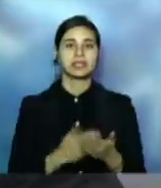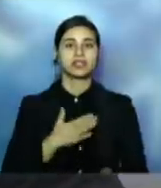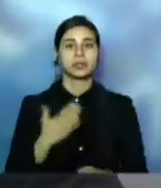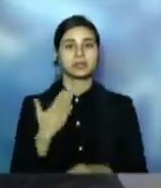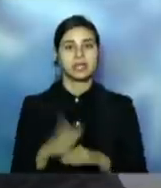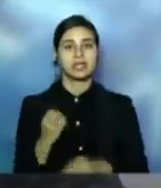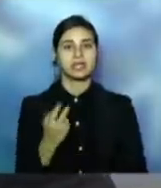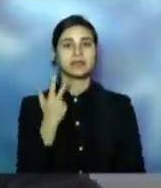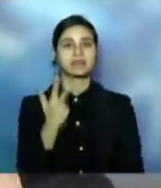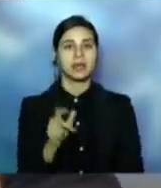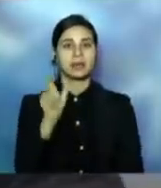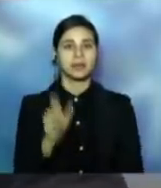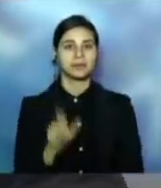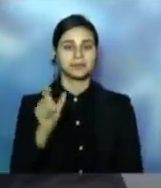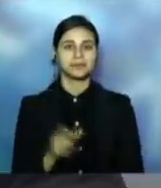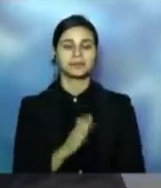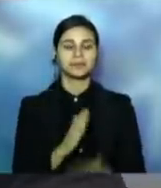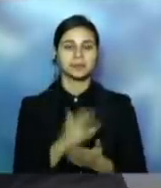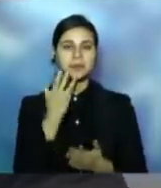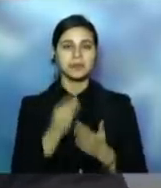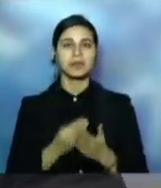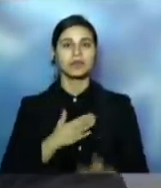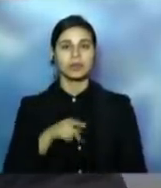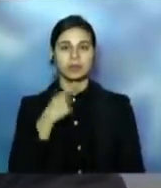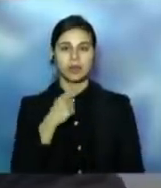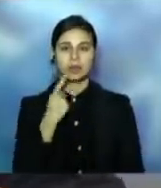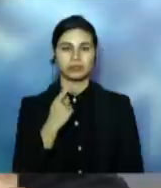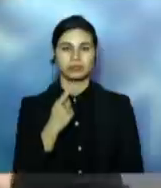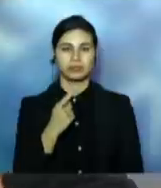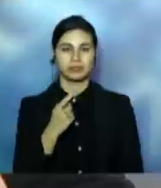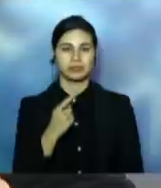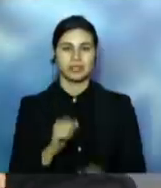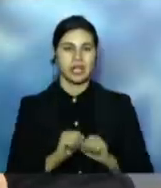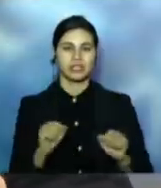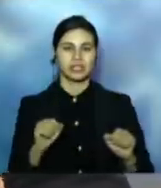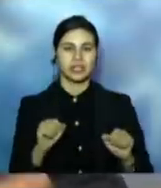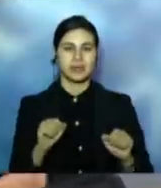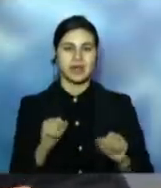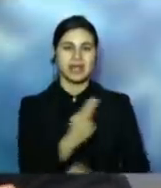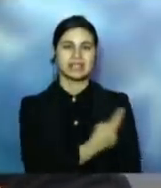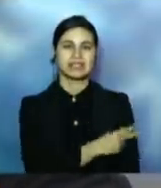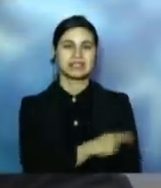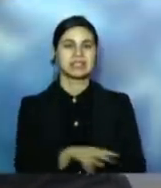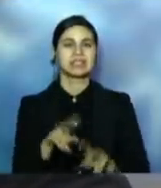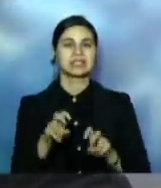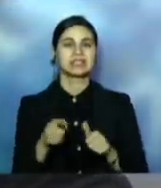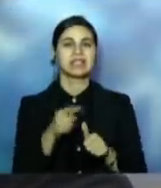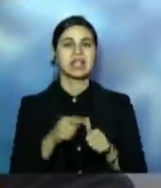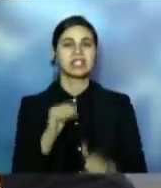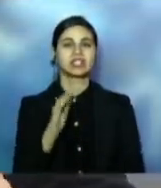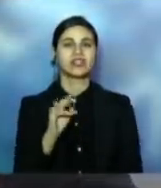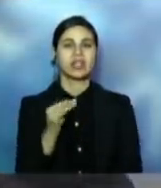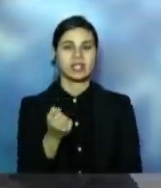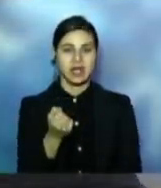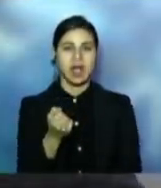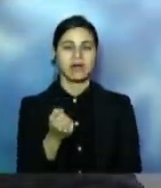კიდევ 3 ავტორი ყავს. ჩვენ წარმოვადგენთ, ალბათ არ შეიძლება ხო, ჟვანიას კლინიკის ენდოკრინოლოგიურ დეპარტამენტს.